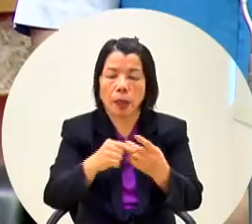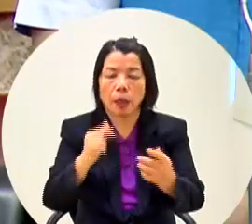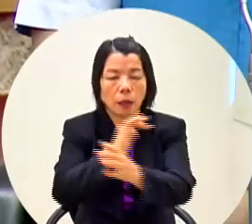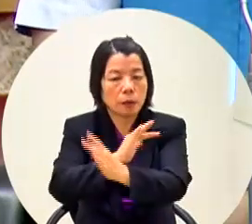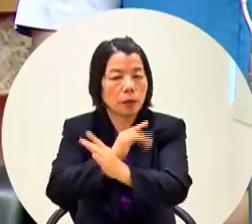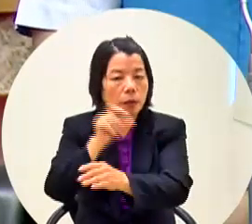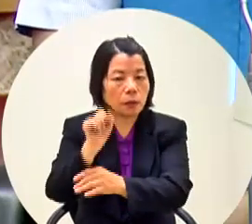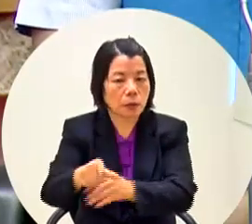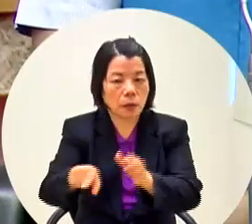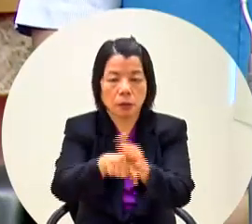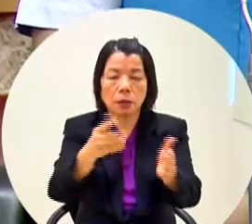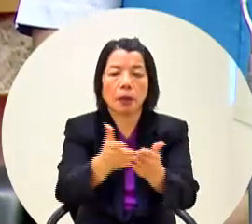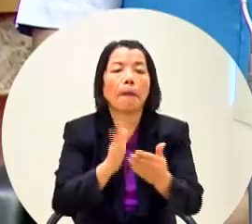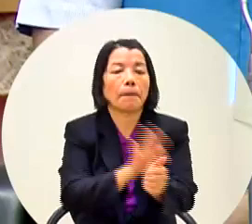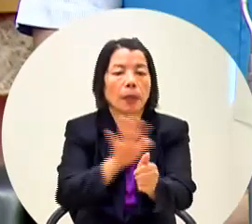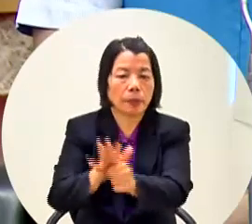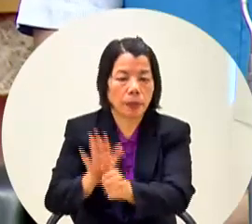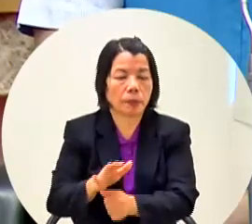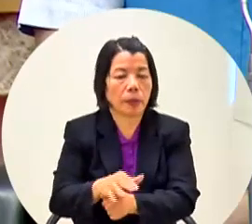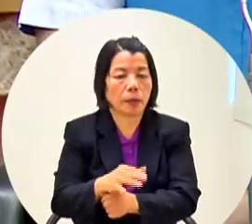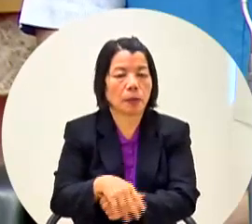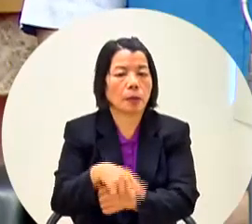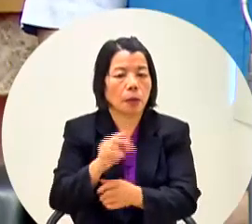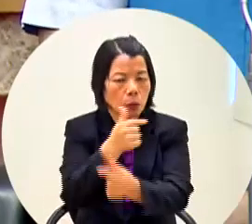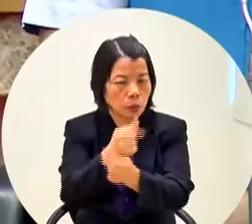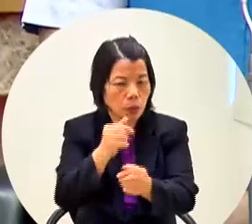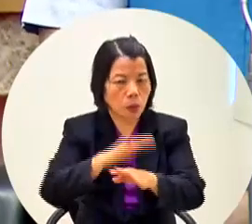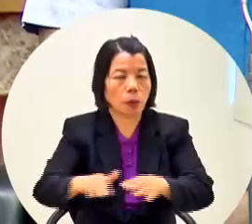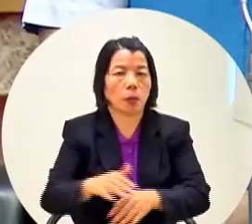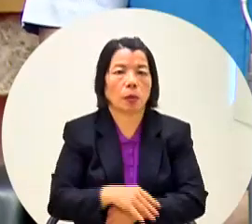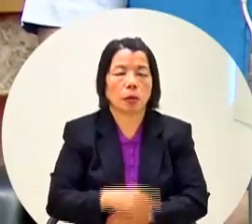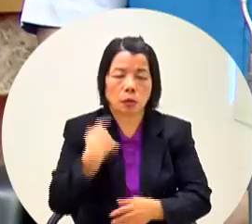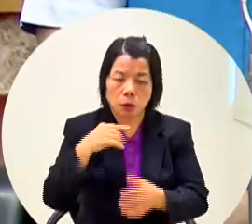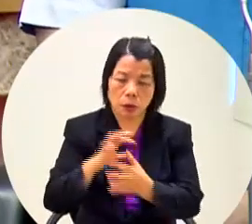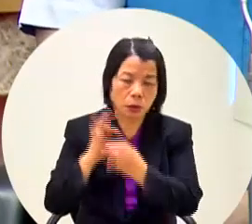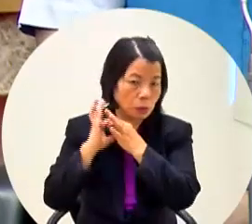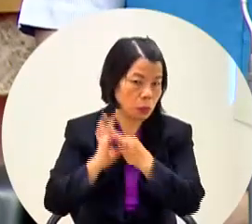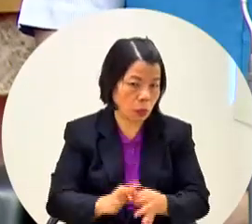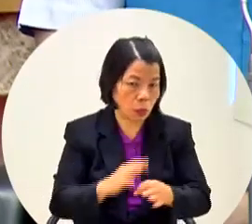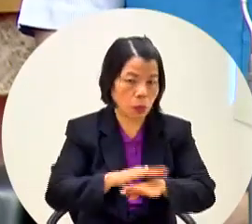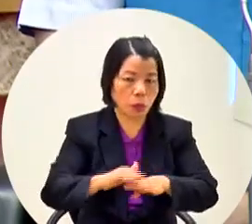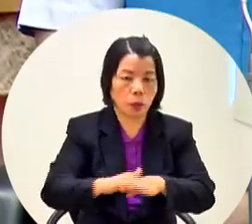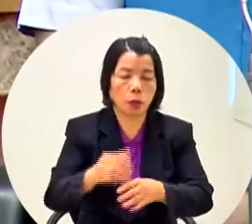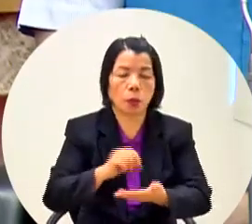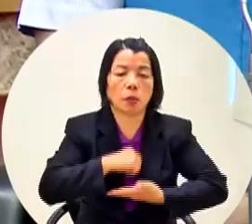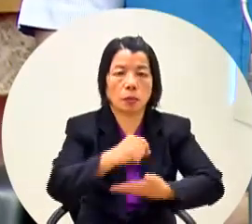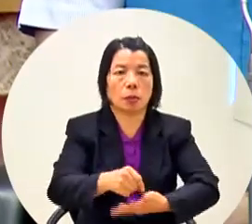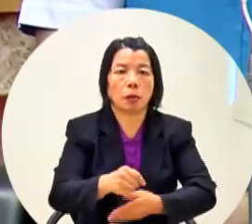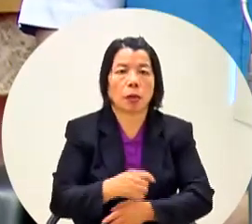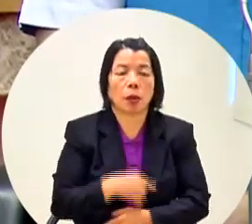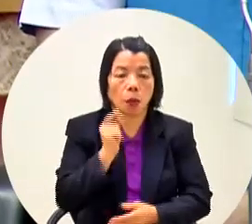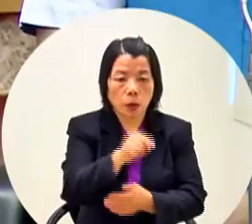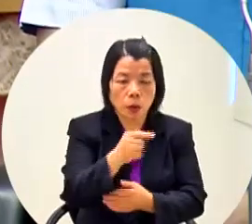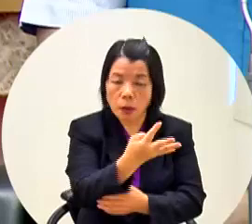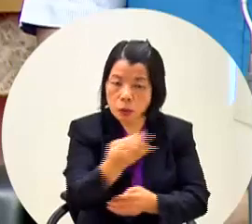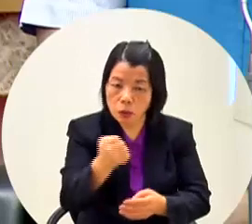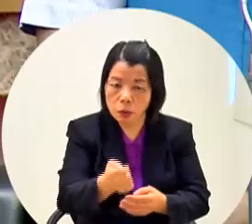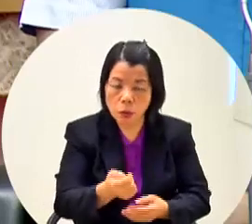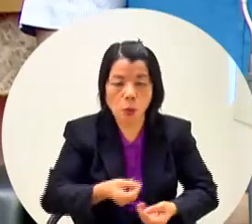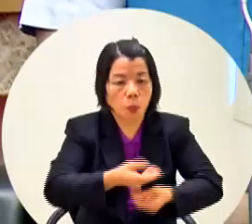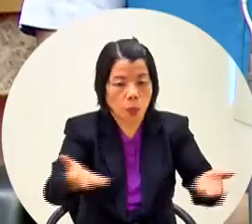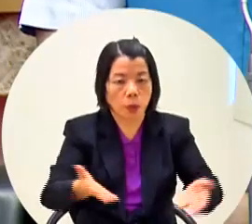到这些产业，促进他们的消费。而且我们是永续经营，我是借疫情我来发点数，当然点数要准备